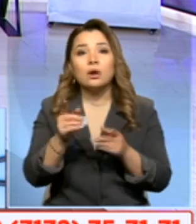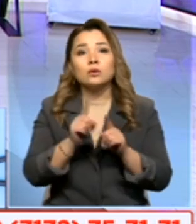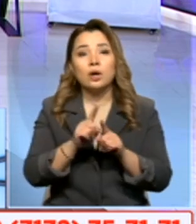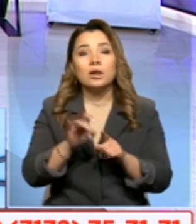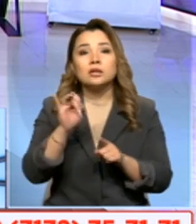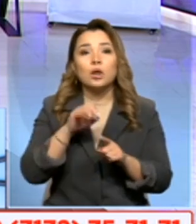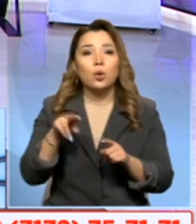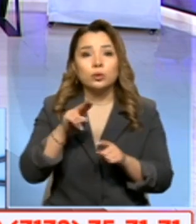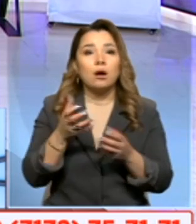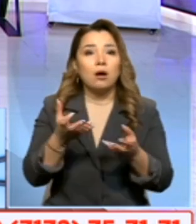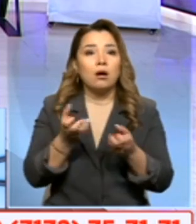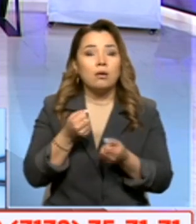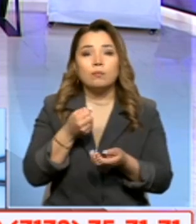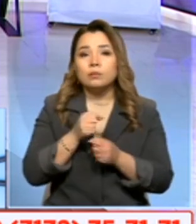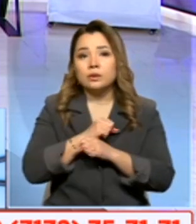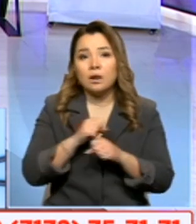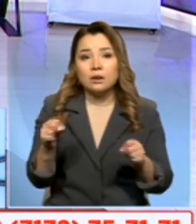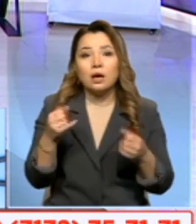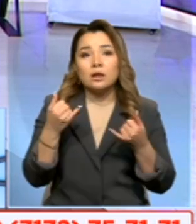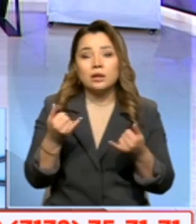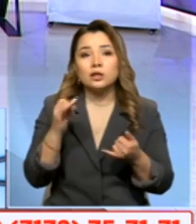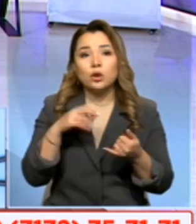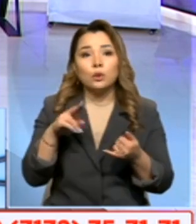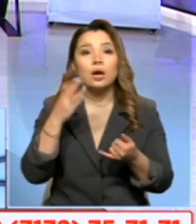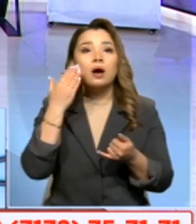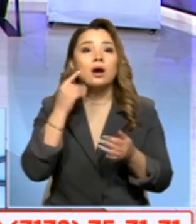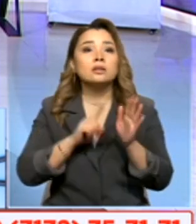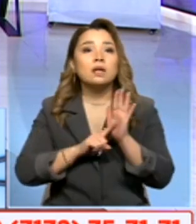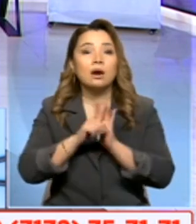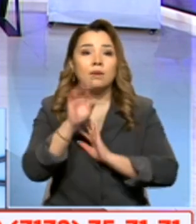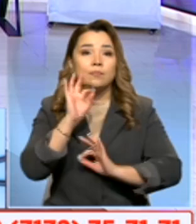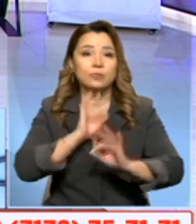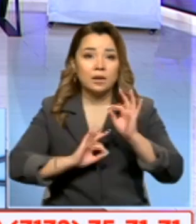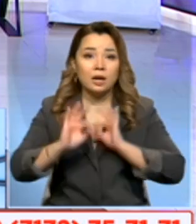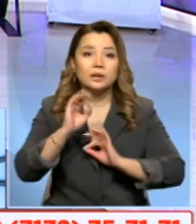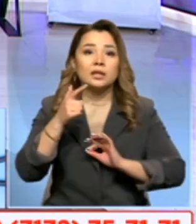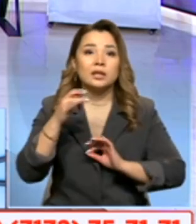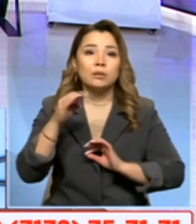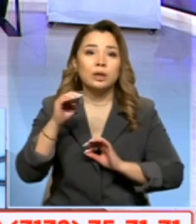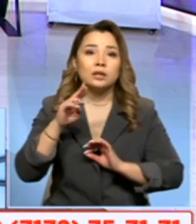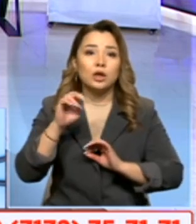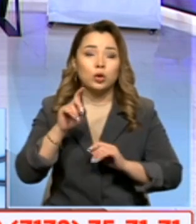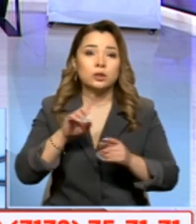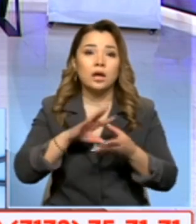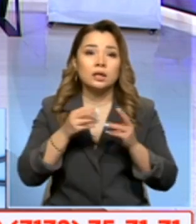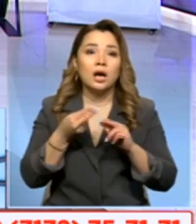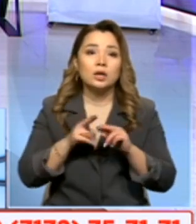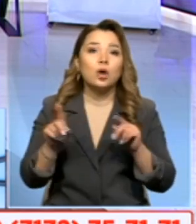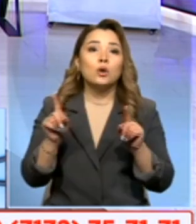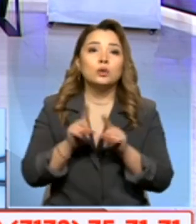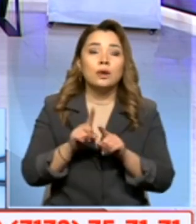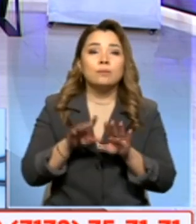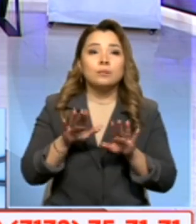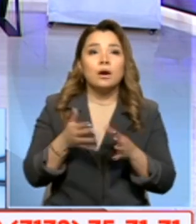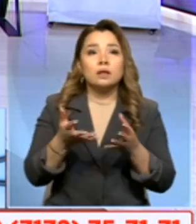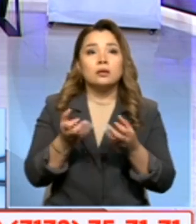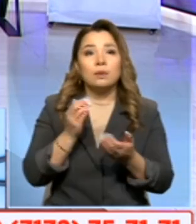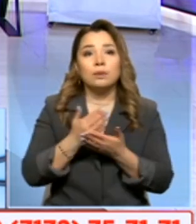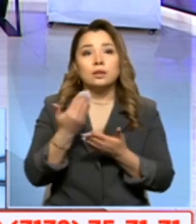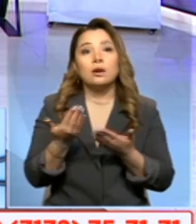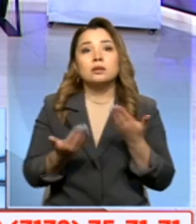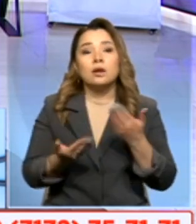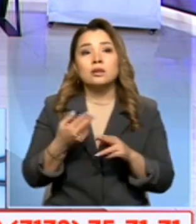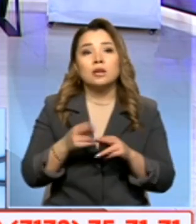біз йодты қабылдамаймыз. Ал йодты қай кезде қабылдаймыз? Бізде гипотиреоз болған кезде жалпы, ондай кезде қабылдаймыз. Және де